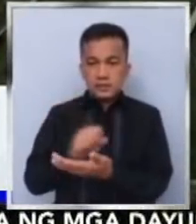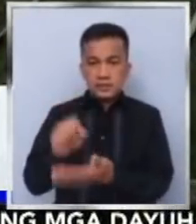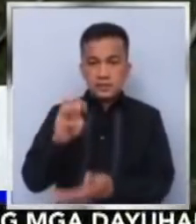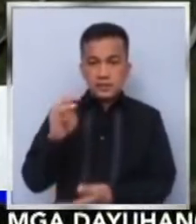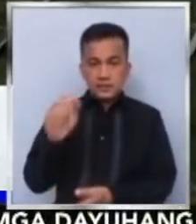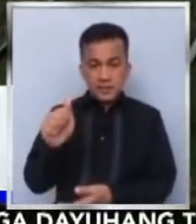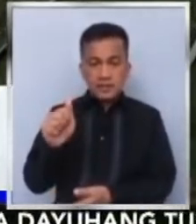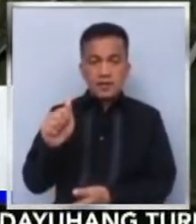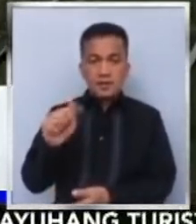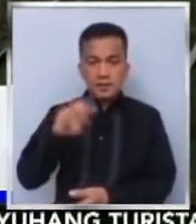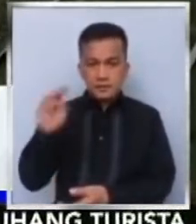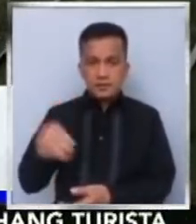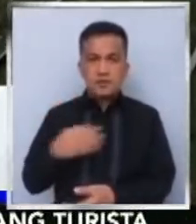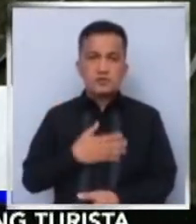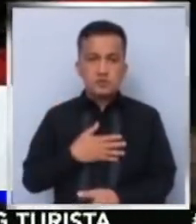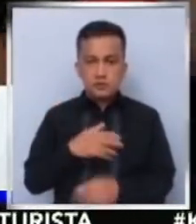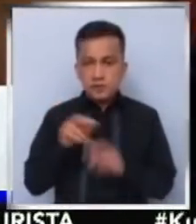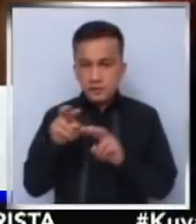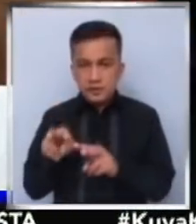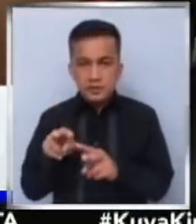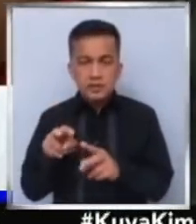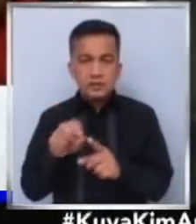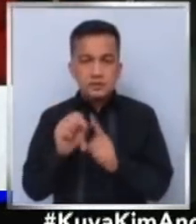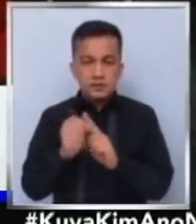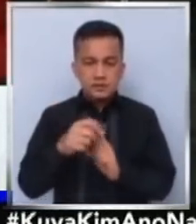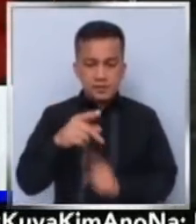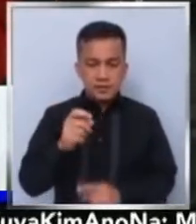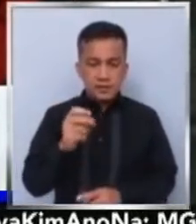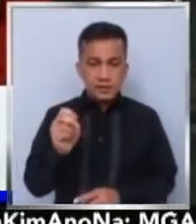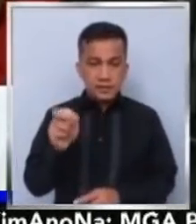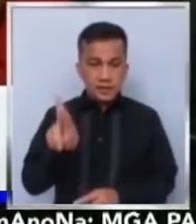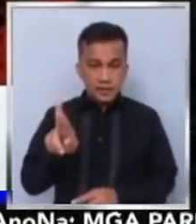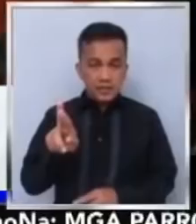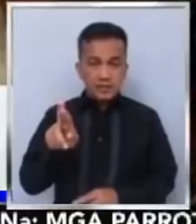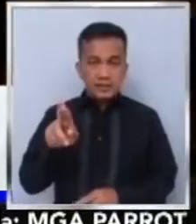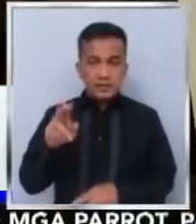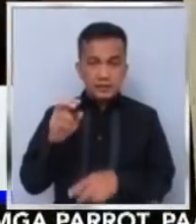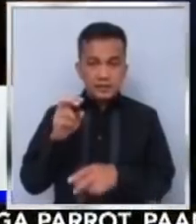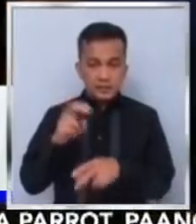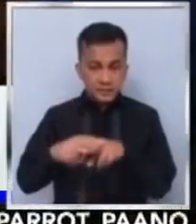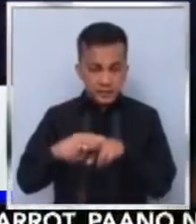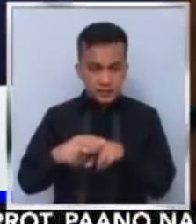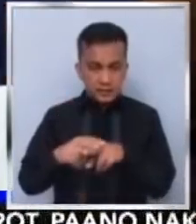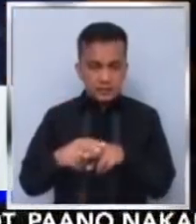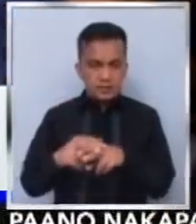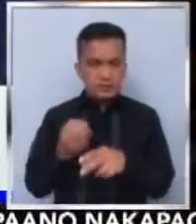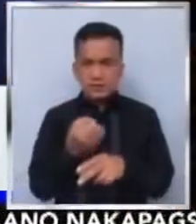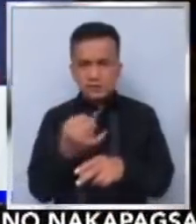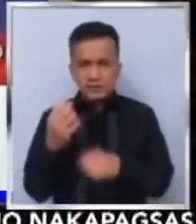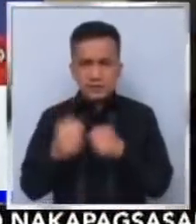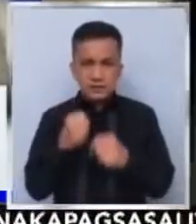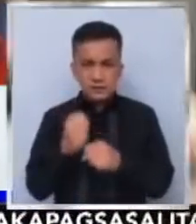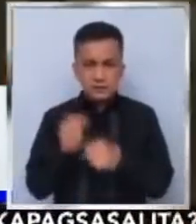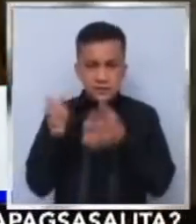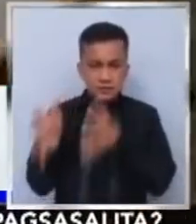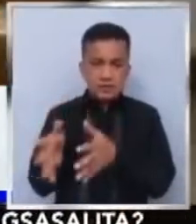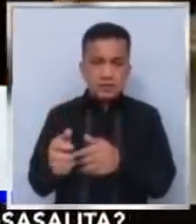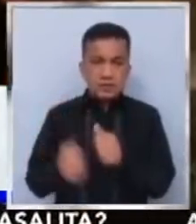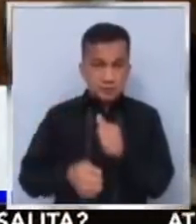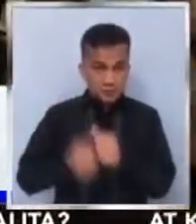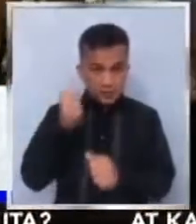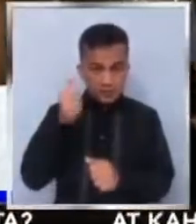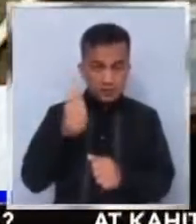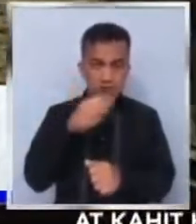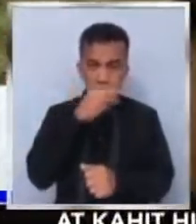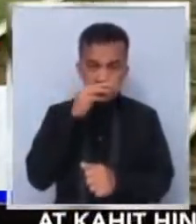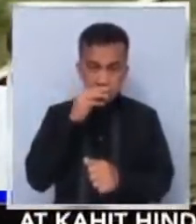makita ang sitwasyon ng PNR trains na ilang dekada na raw napabayaan. Kapag pala rin isusulong daw ni Pacquiao ang isang